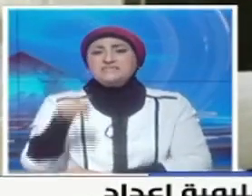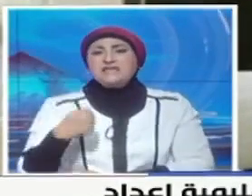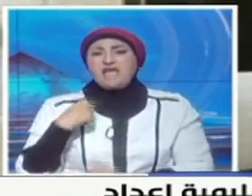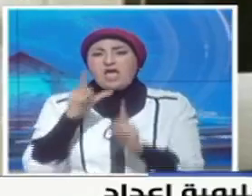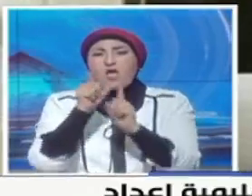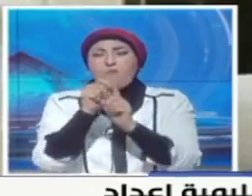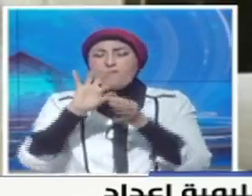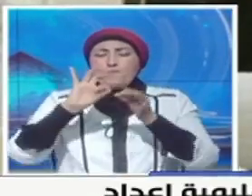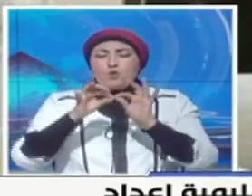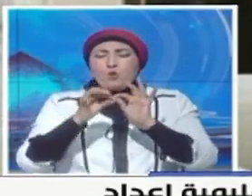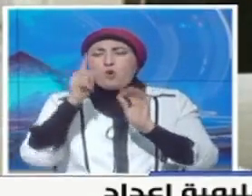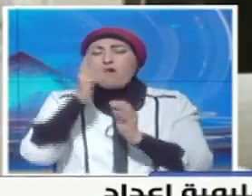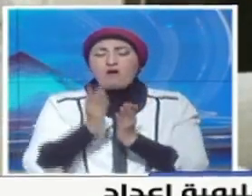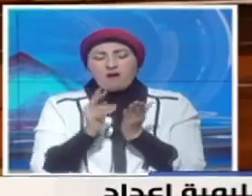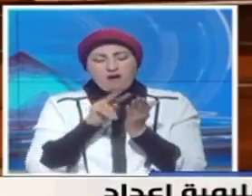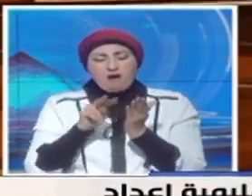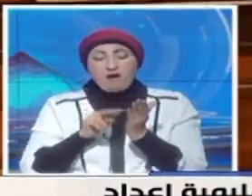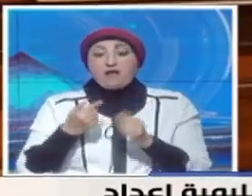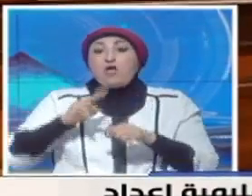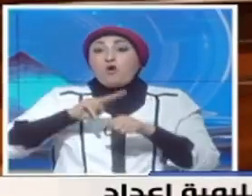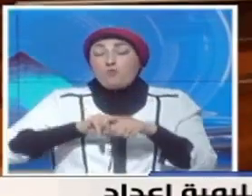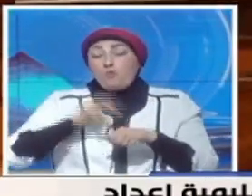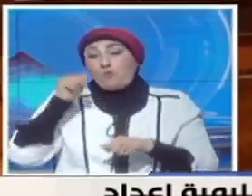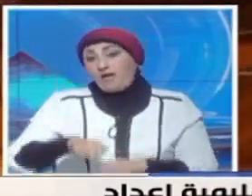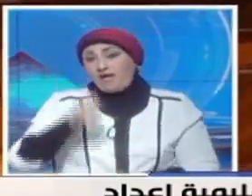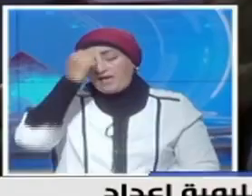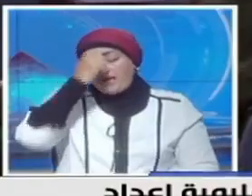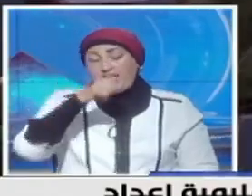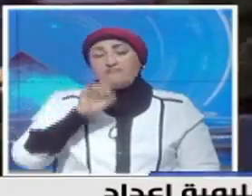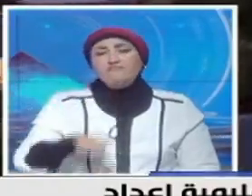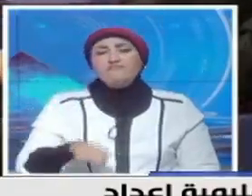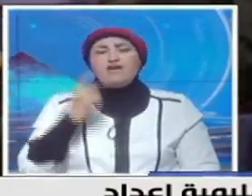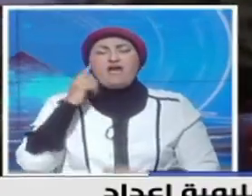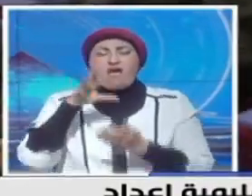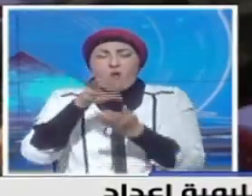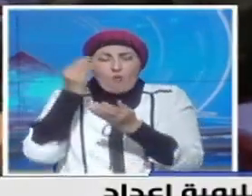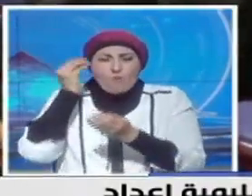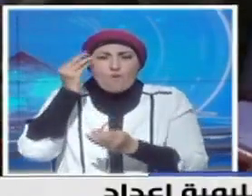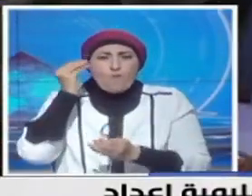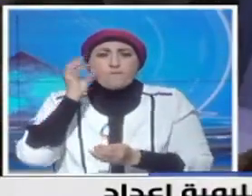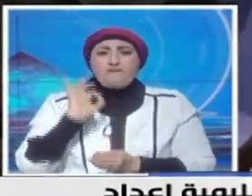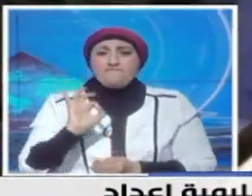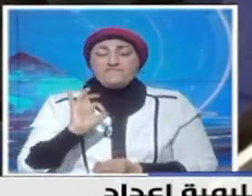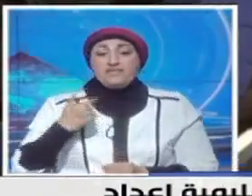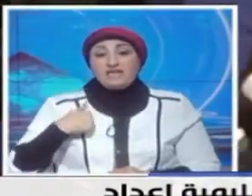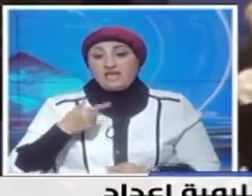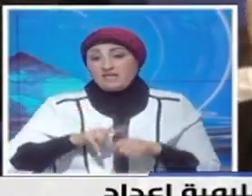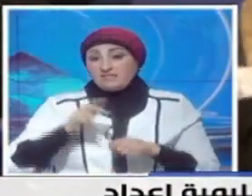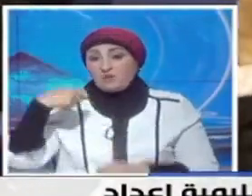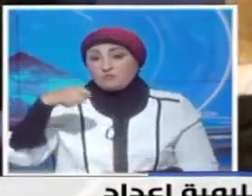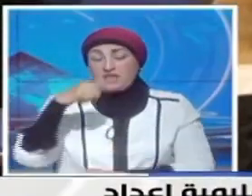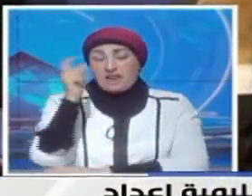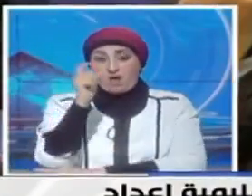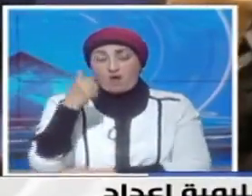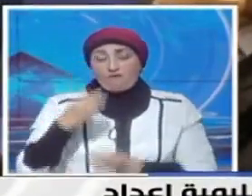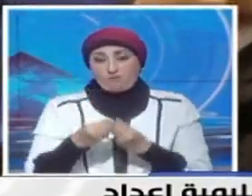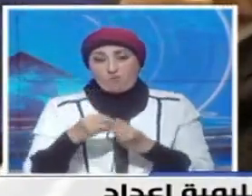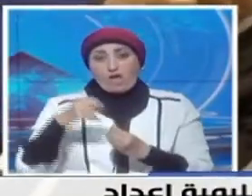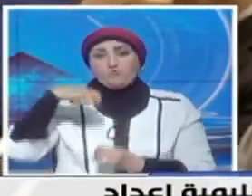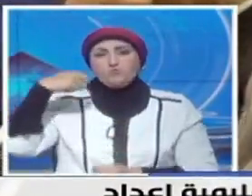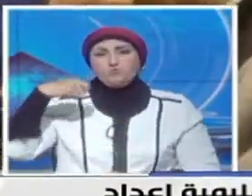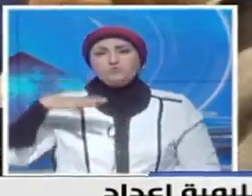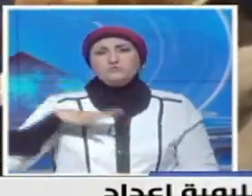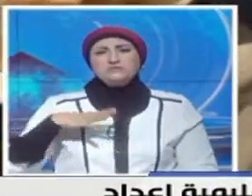مليون قارئ و100,000 حافظ. على جانب آخر، اجتماع مع مسؤولي هيئة الأوقاف ومدير المناطق